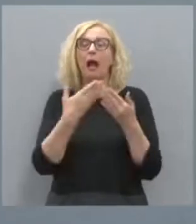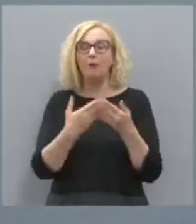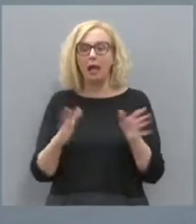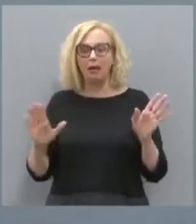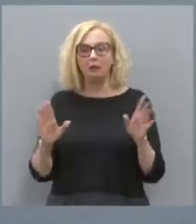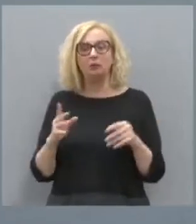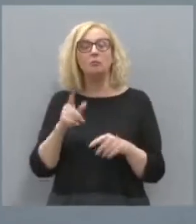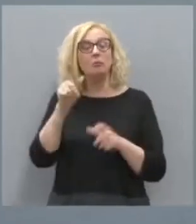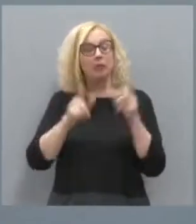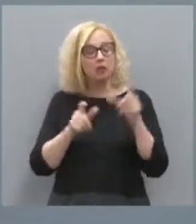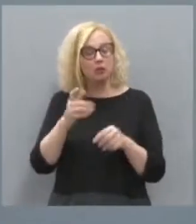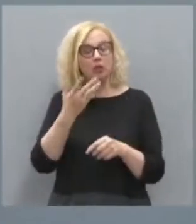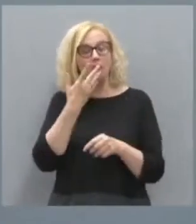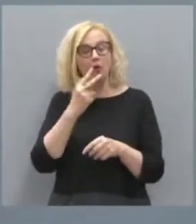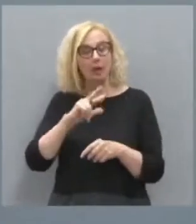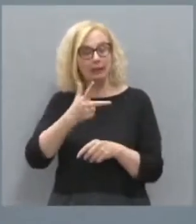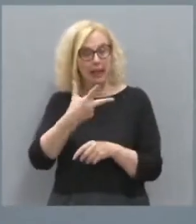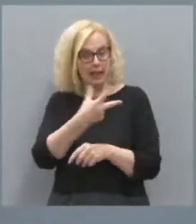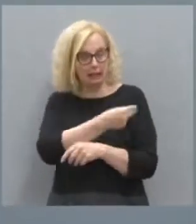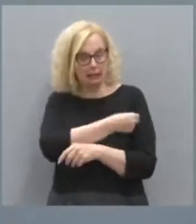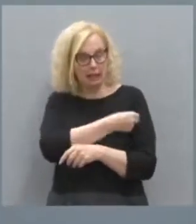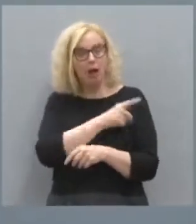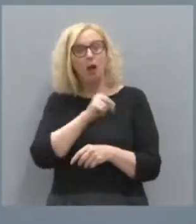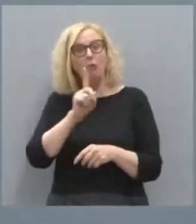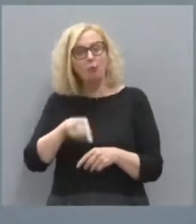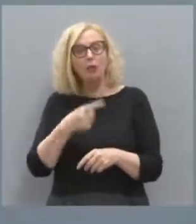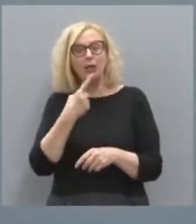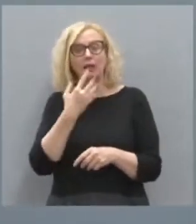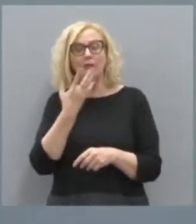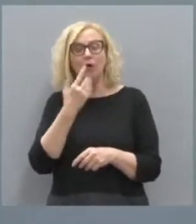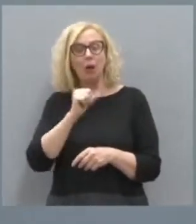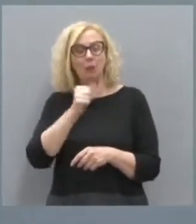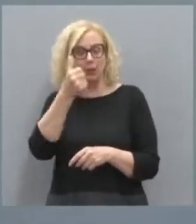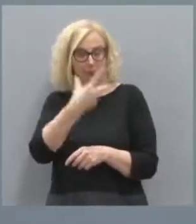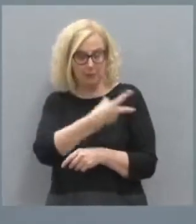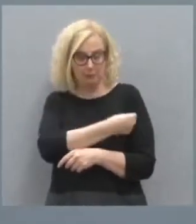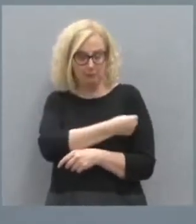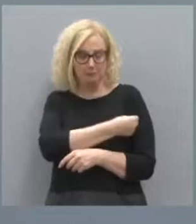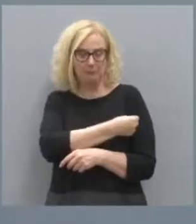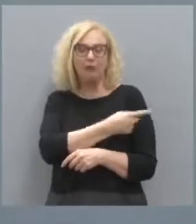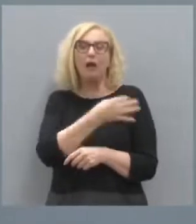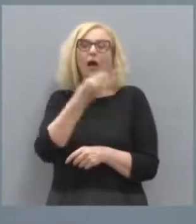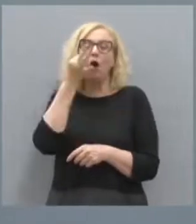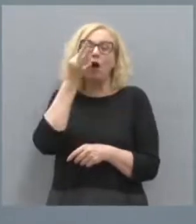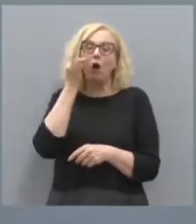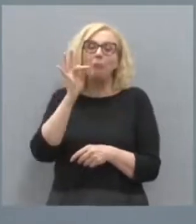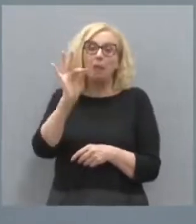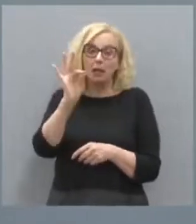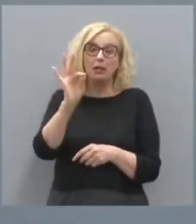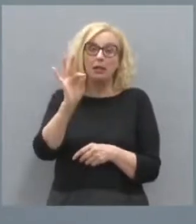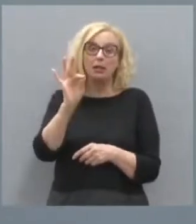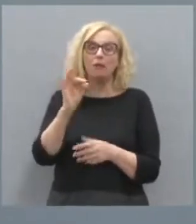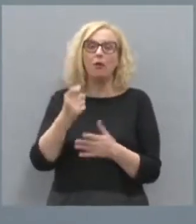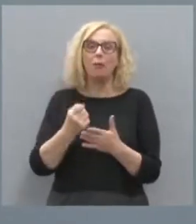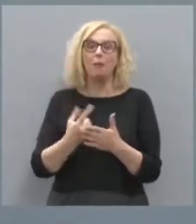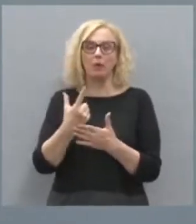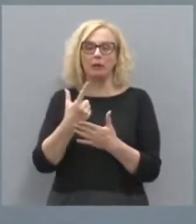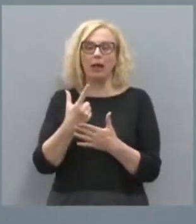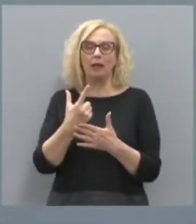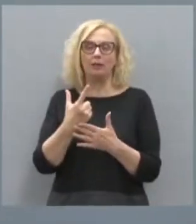terze dosi e per chi vuole fare la prima dose l'obiettivo è di ambizioso però